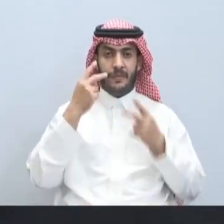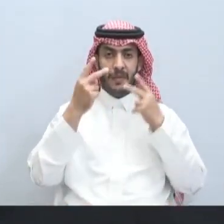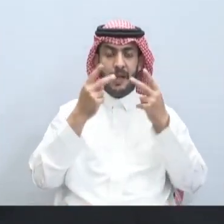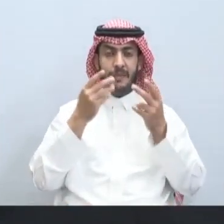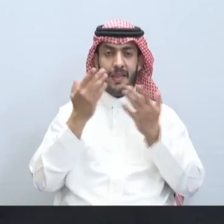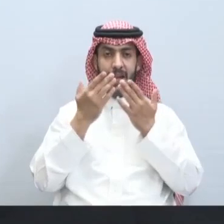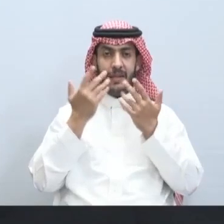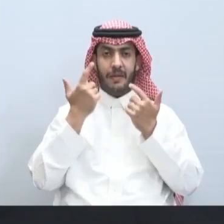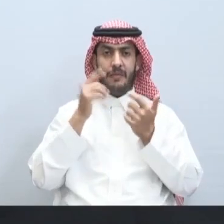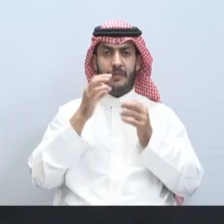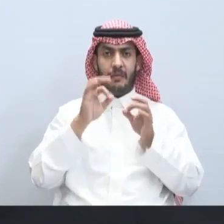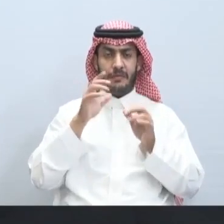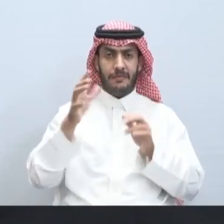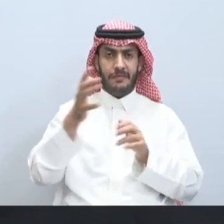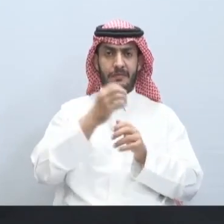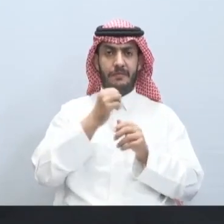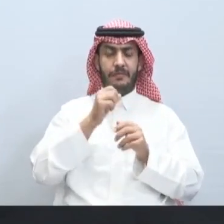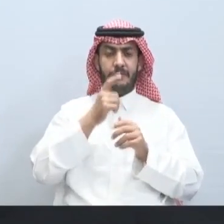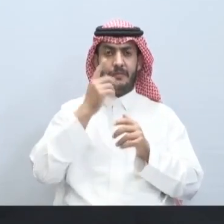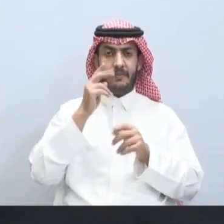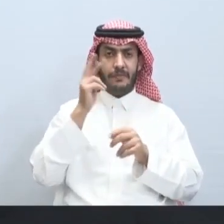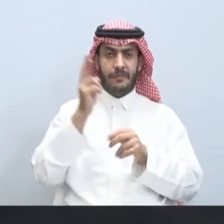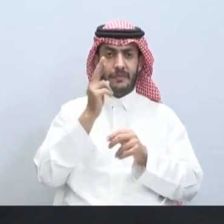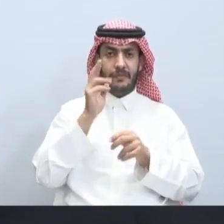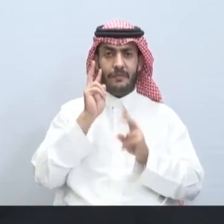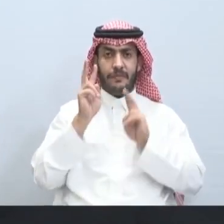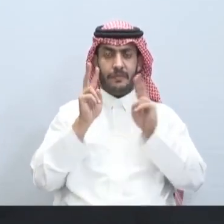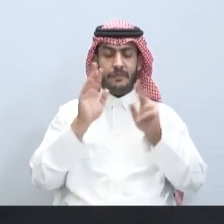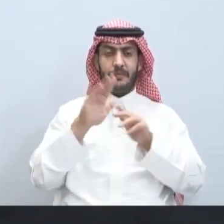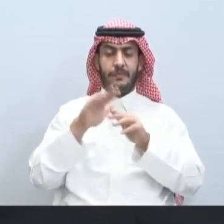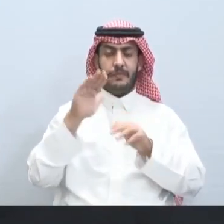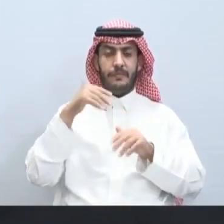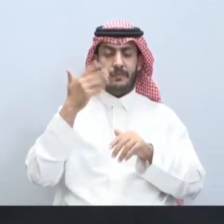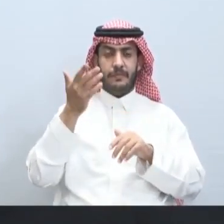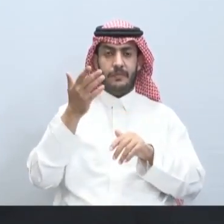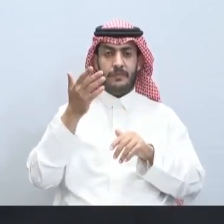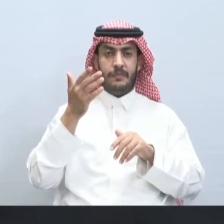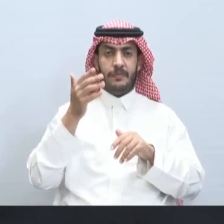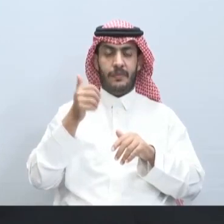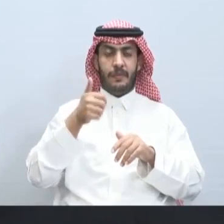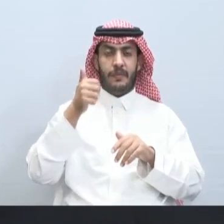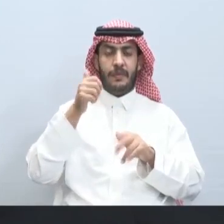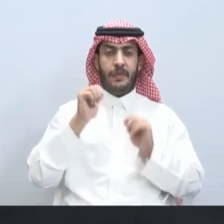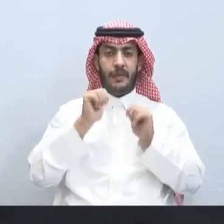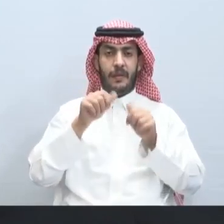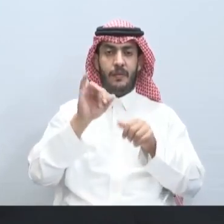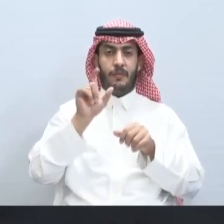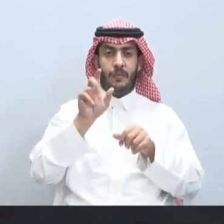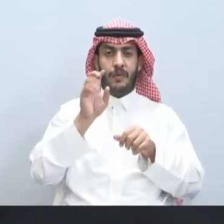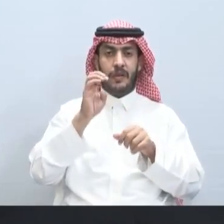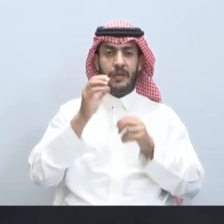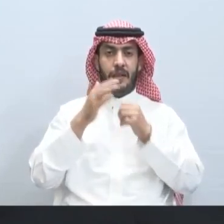والدراسات مسح قد يكون الميداني بعد ذلك اقوم بانتاج او اطلاق المنتجات